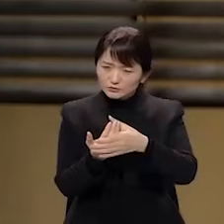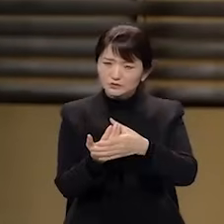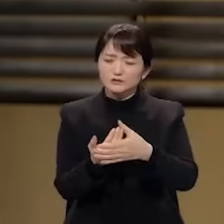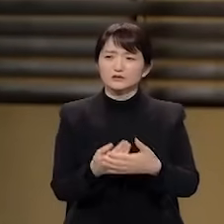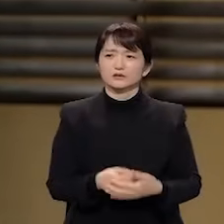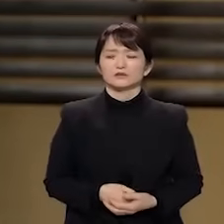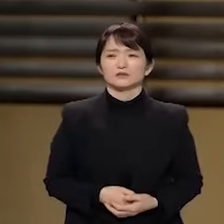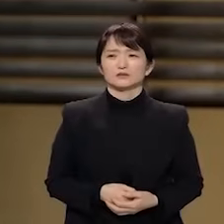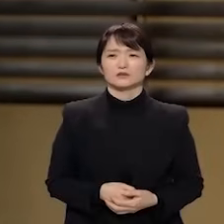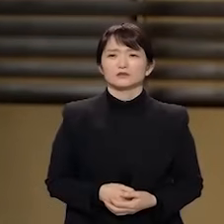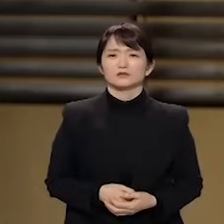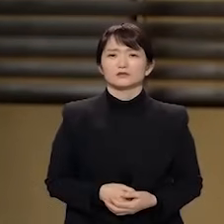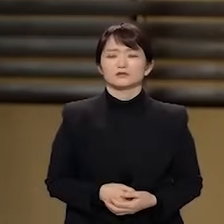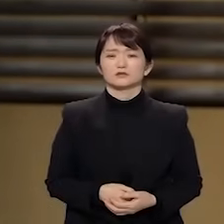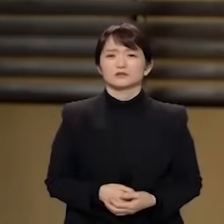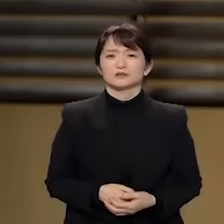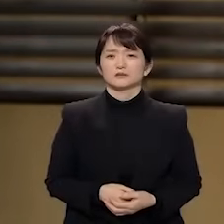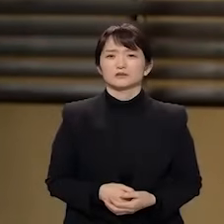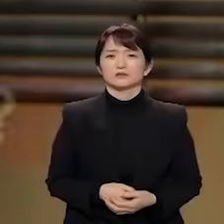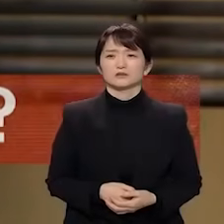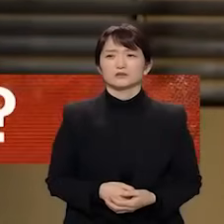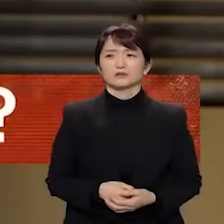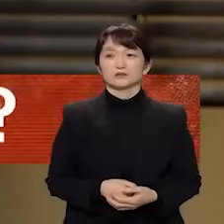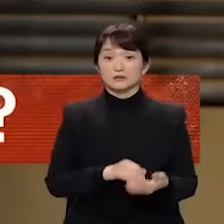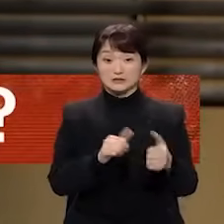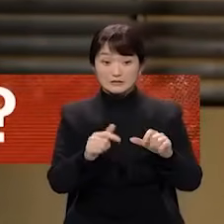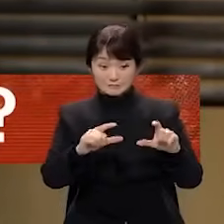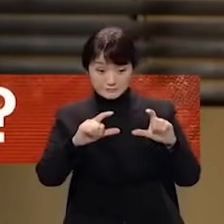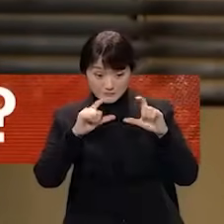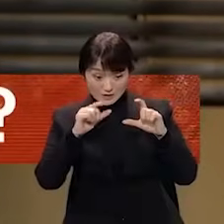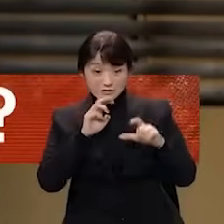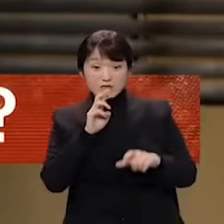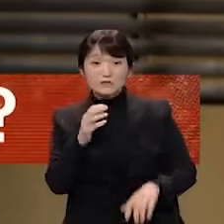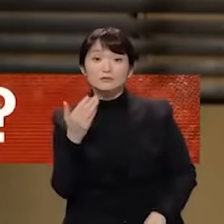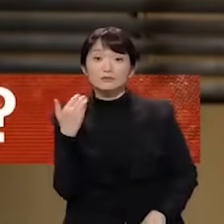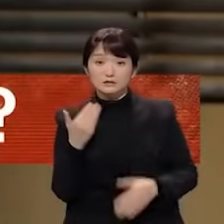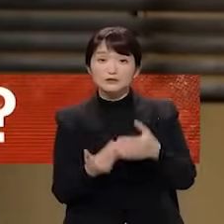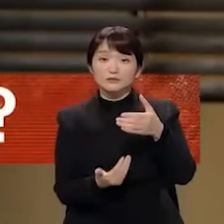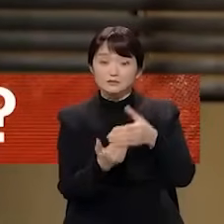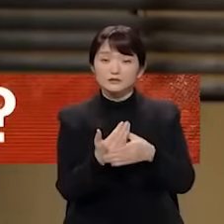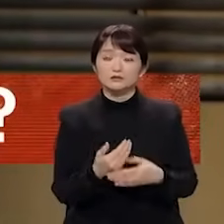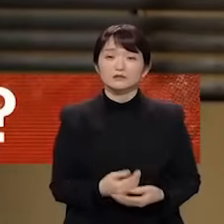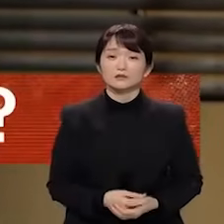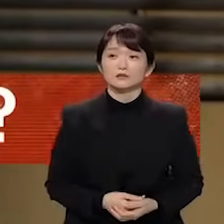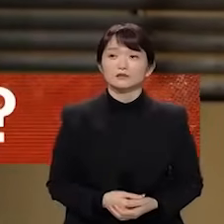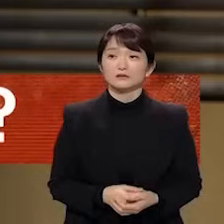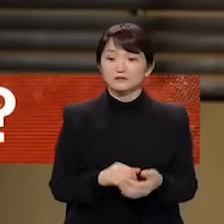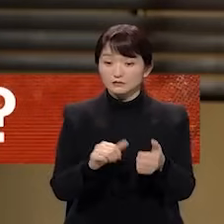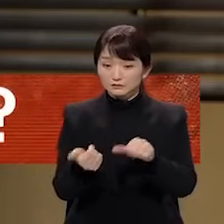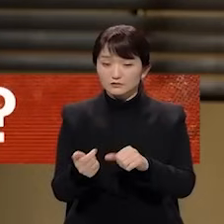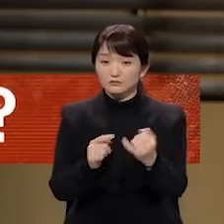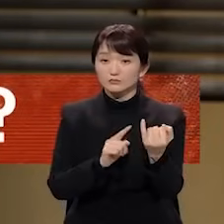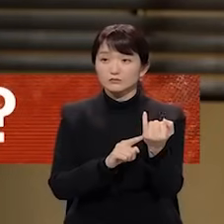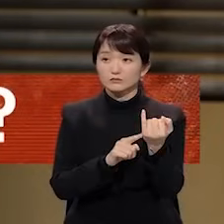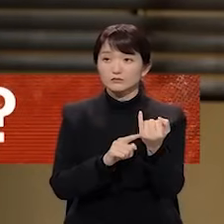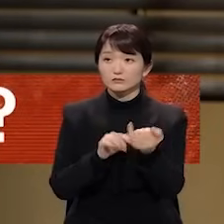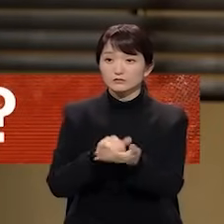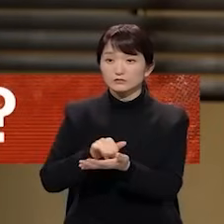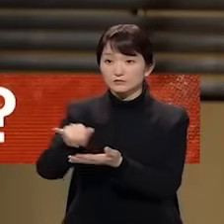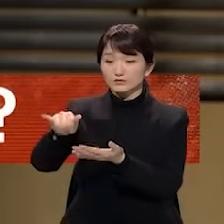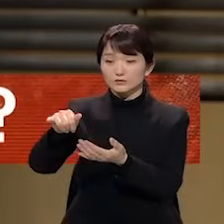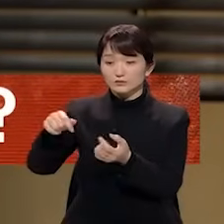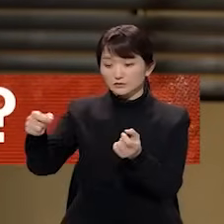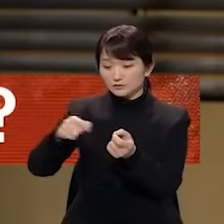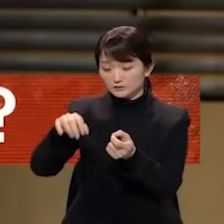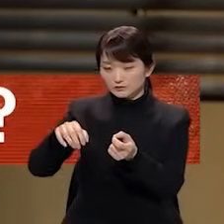사건이었습니다 이게 사망 선고가 내려지고 불과 30분 전에 벌어진 일인데이 사망한 여성이 김포항 인근에 있는